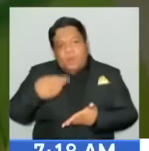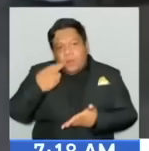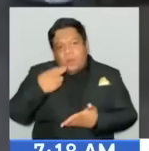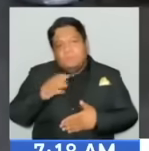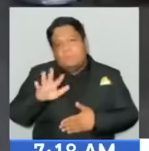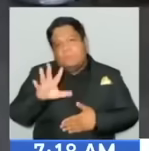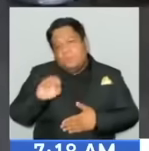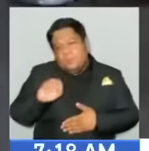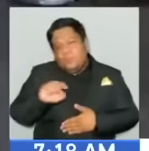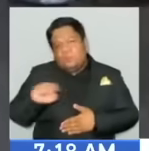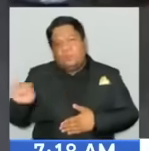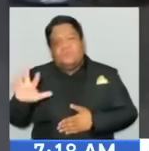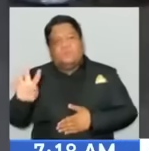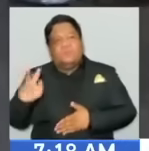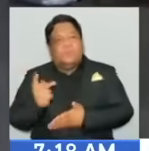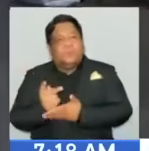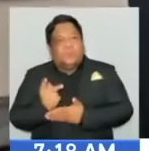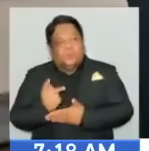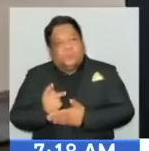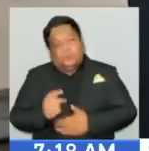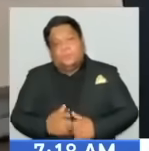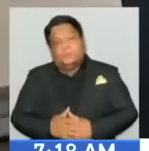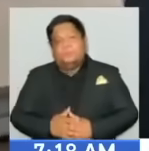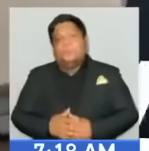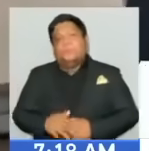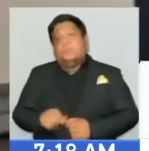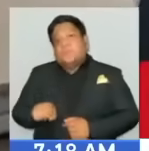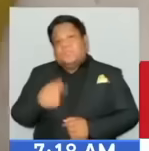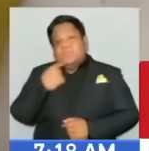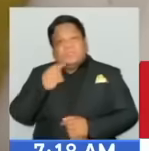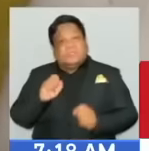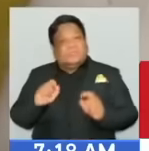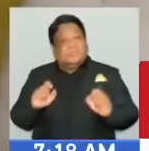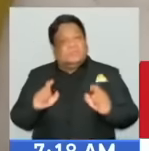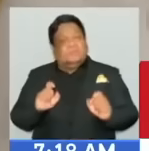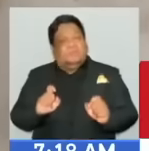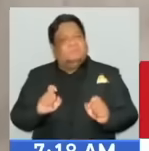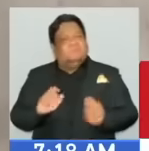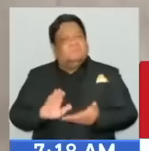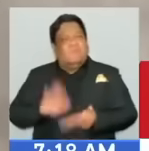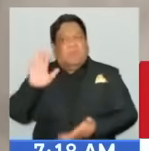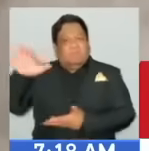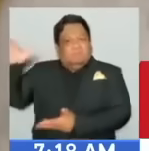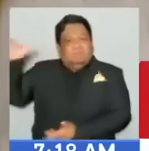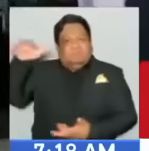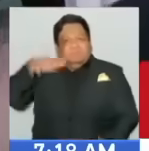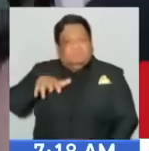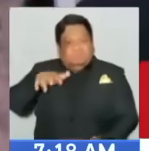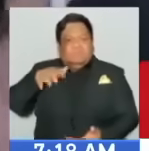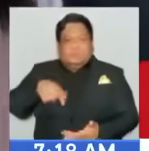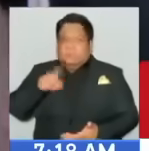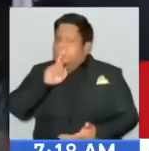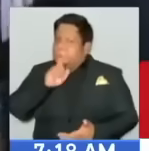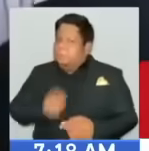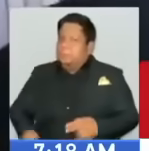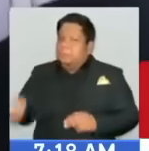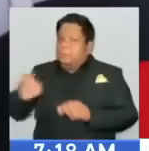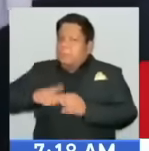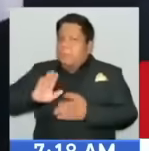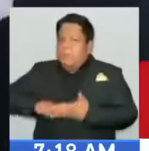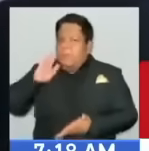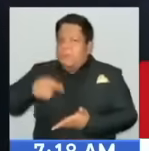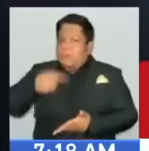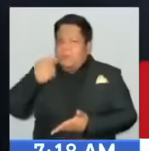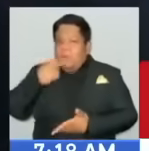kilo. Sabi ng mga nagtitinda, mataas ang kuha nila sa supplier. Ganito raw kalaki ang itinas ng bigas dahil sa magkasunod na bagyo